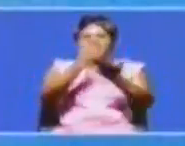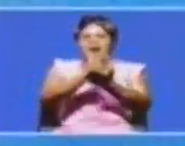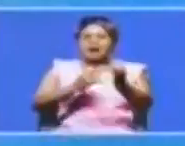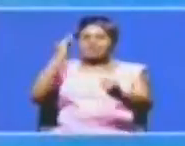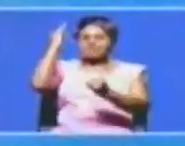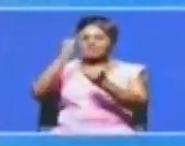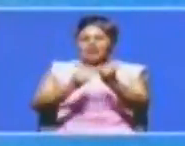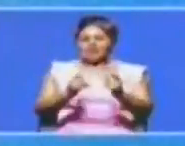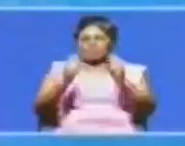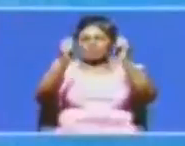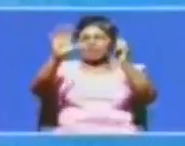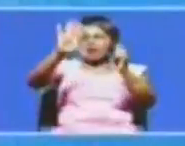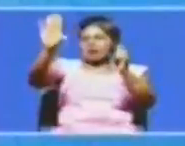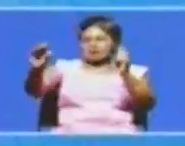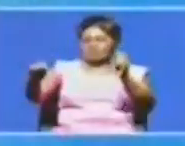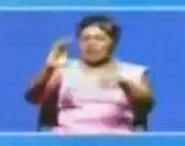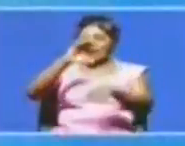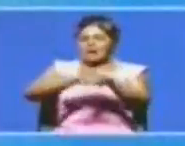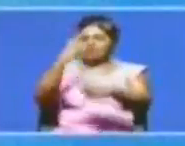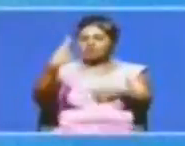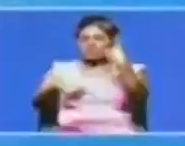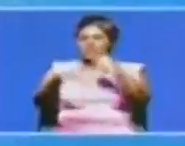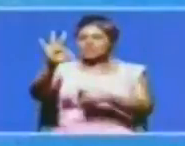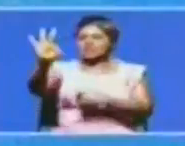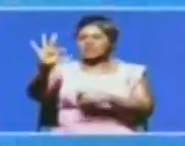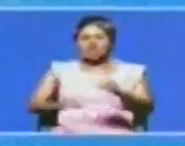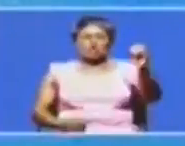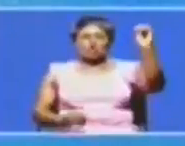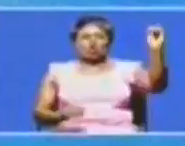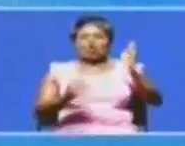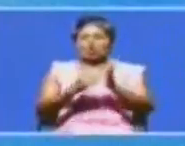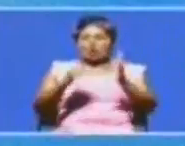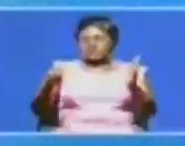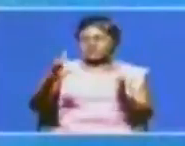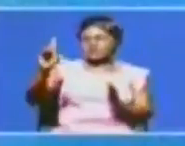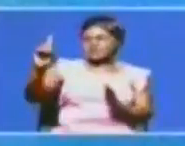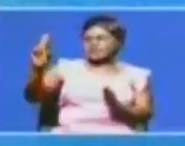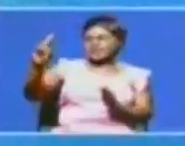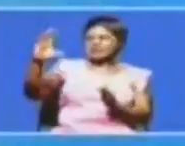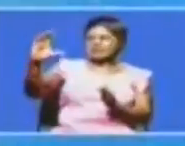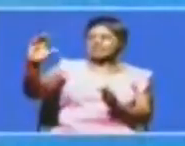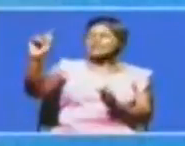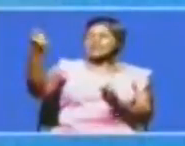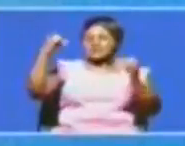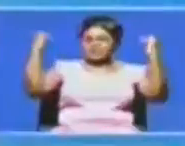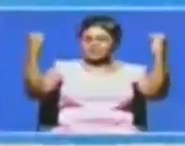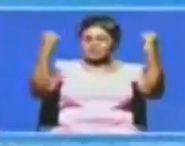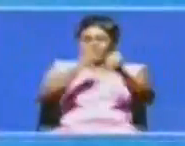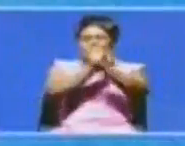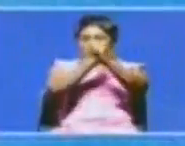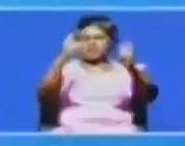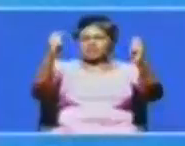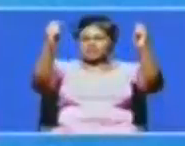ya kombe la Afrika baada ya kupata ushindi wa seti 3-0 dhidi ya DR Congo. Kenya ambao ni mabingwa watetezi wa kombe